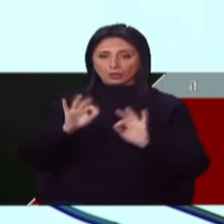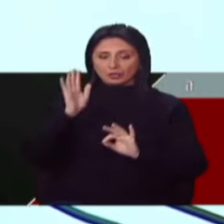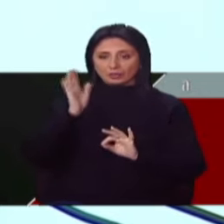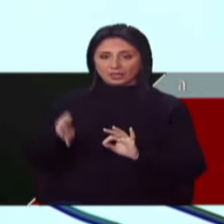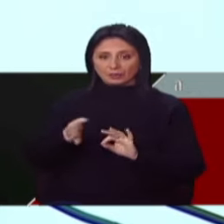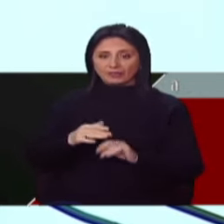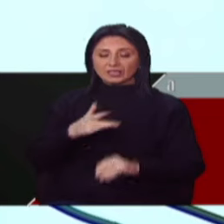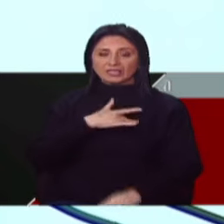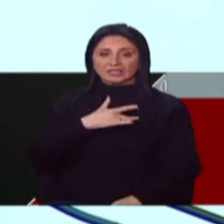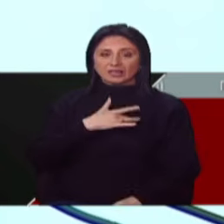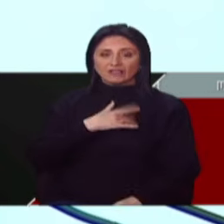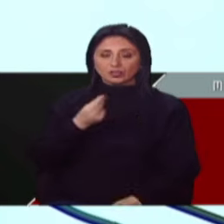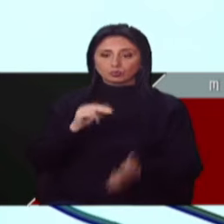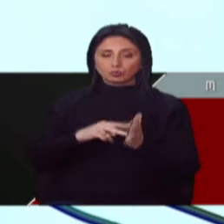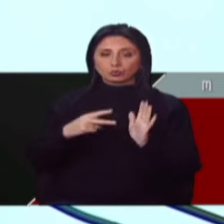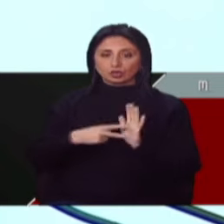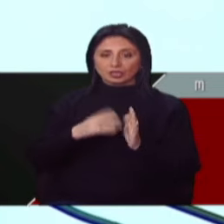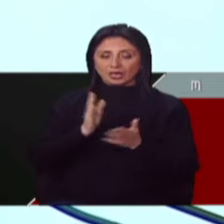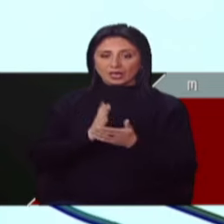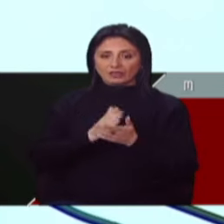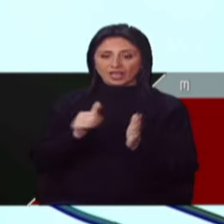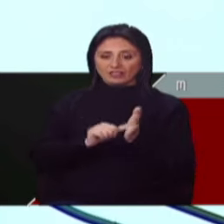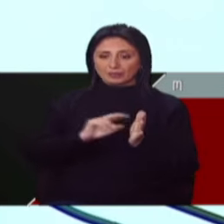გამოცხადებული და სავარაუდო ბიუჯეტი არის